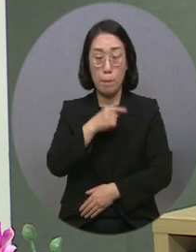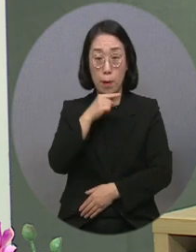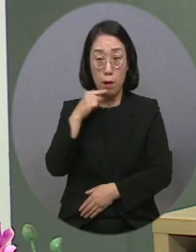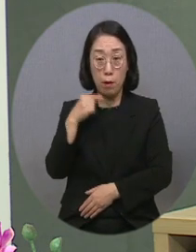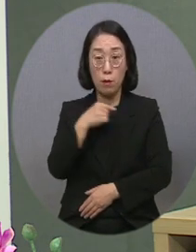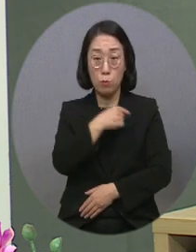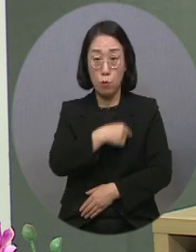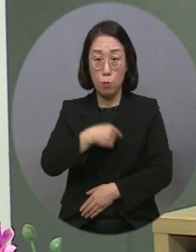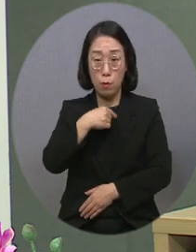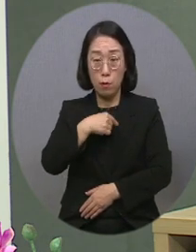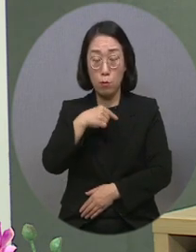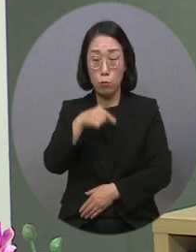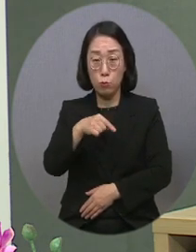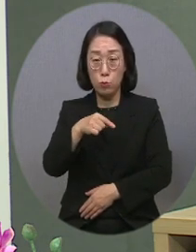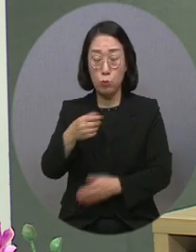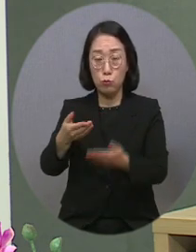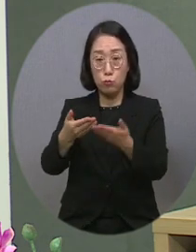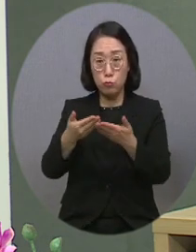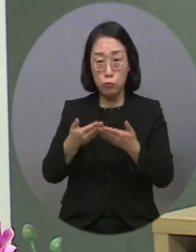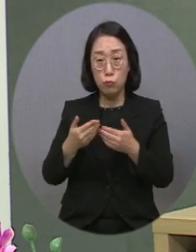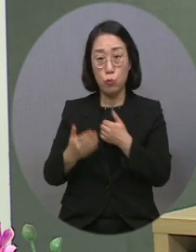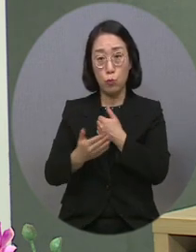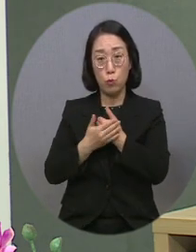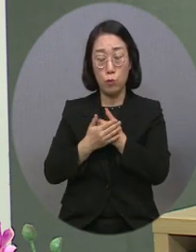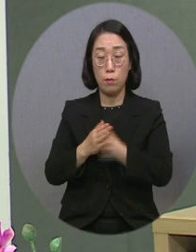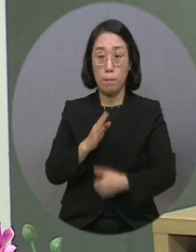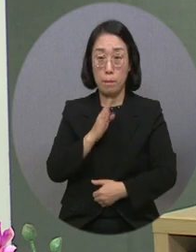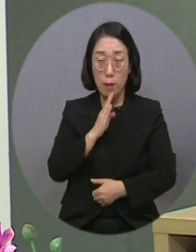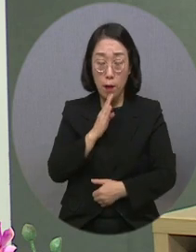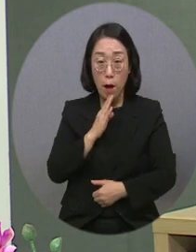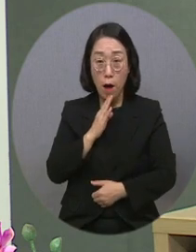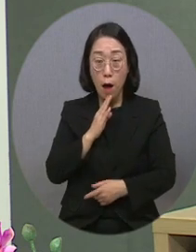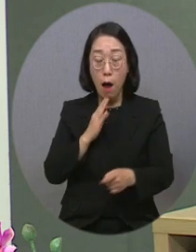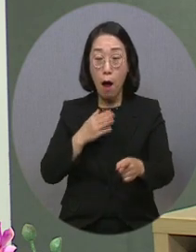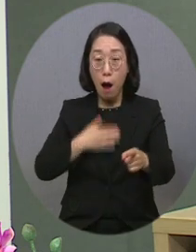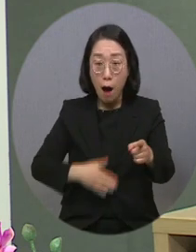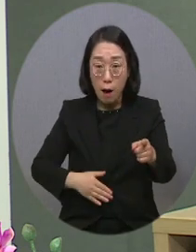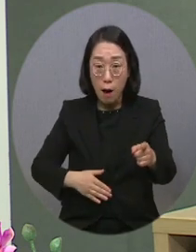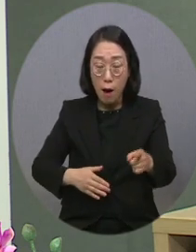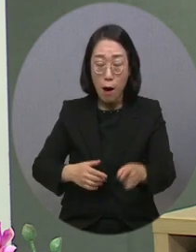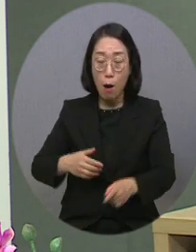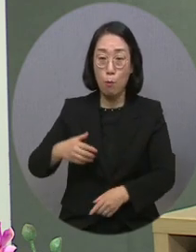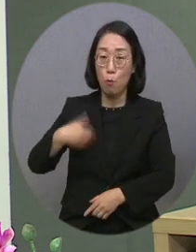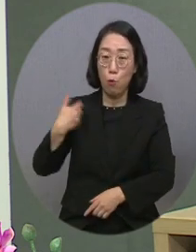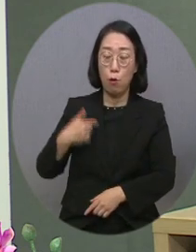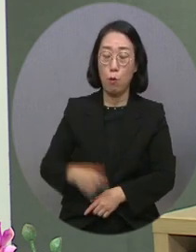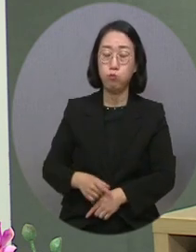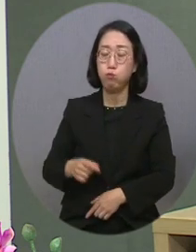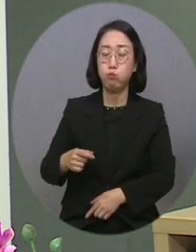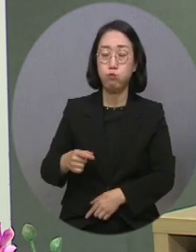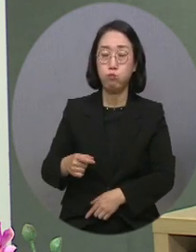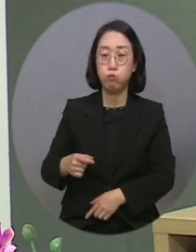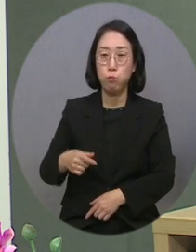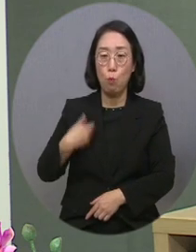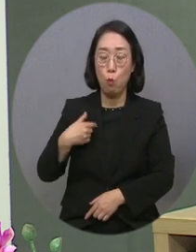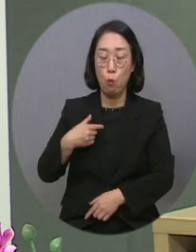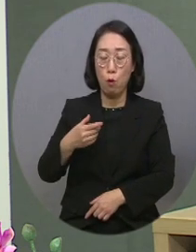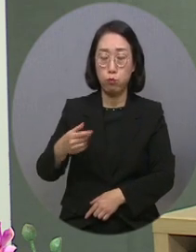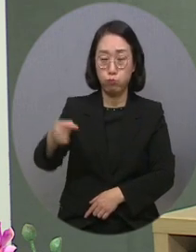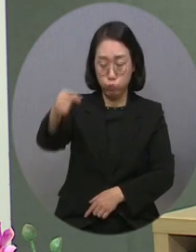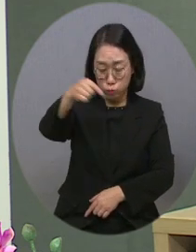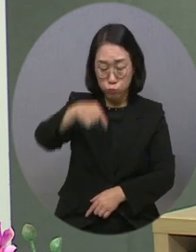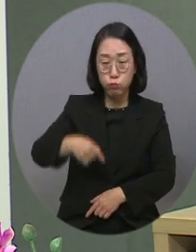모금회에서 주는 지원금이라고 알고 받았나요? 아니면 어떤 다른 사회 단체나 국가